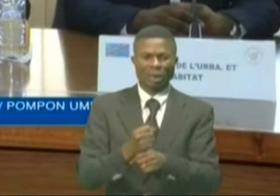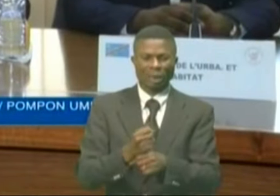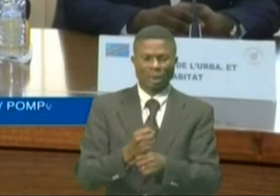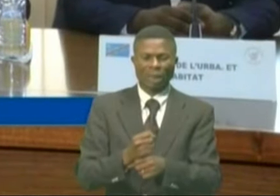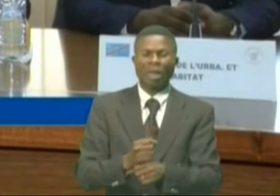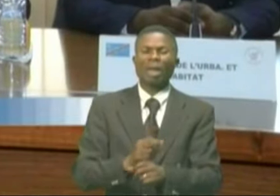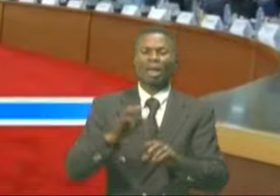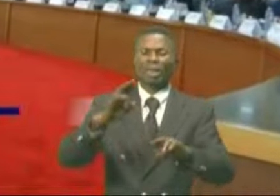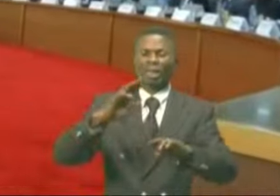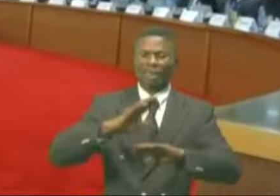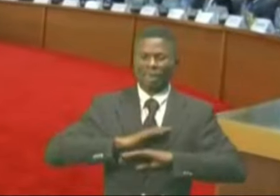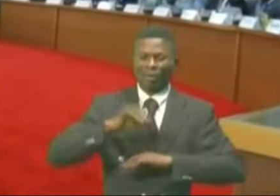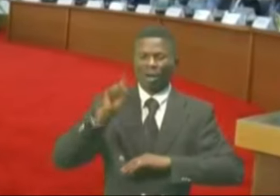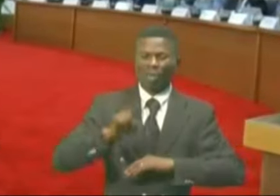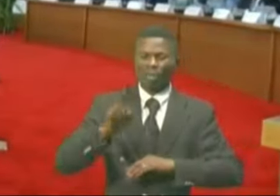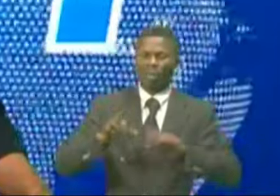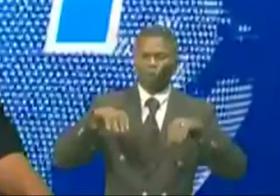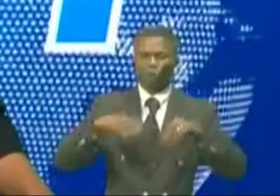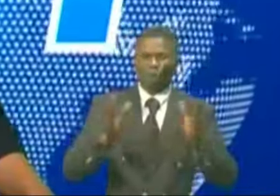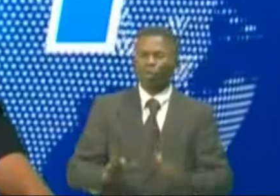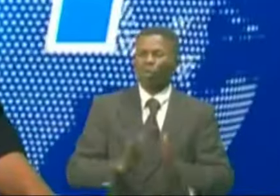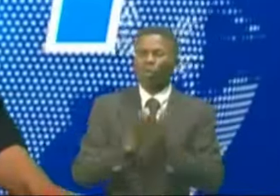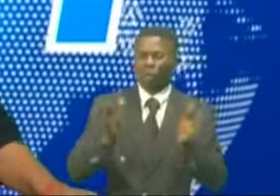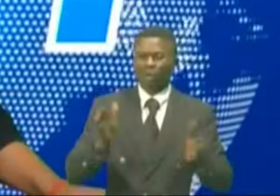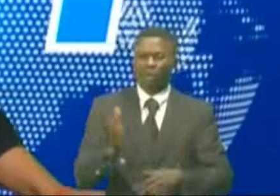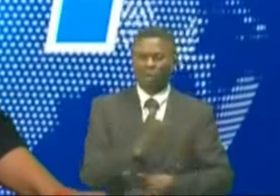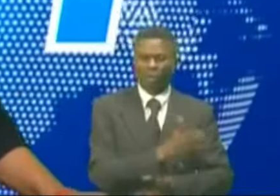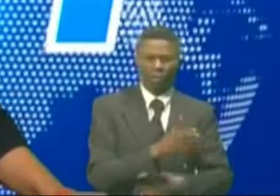répondre aux attentes des Congolais.